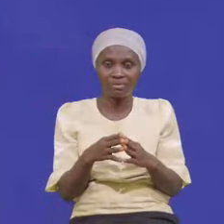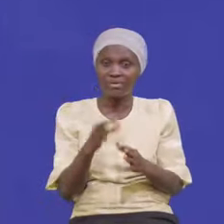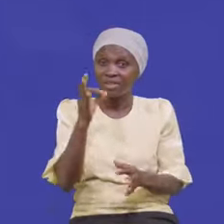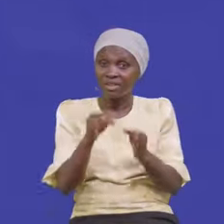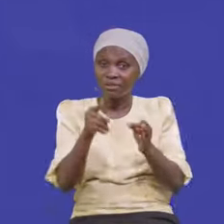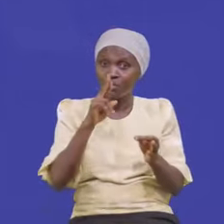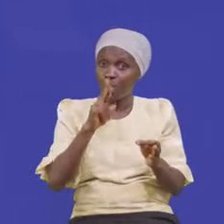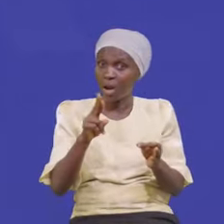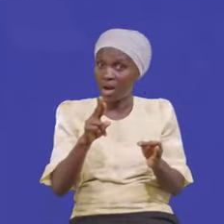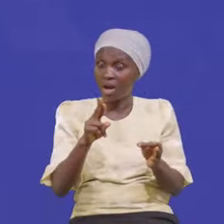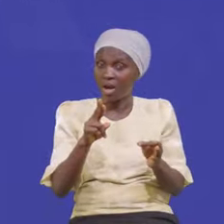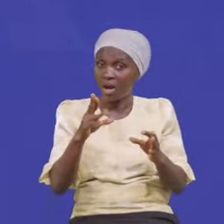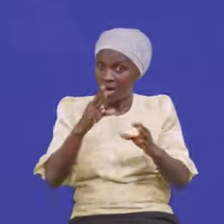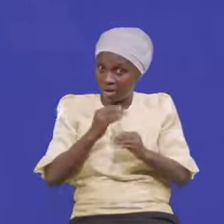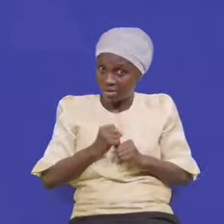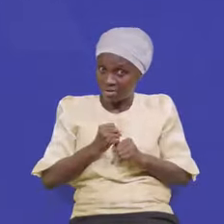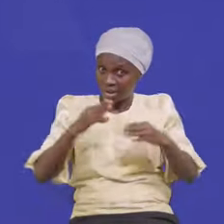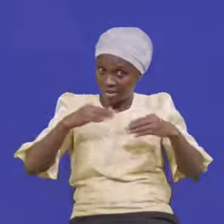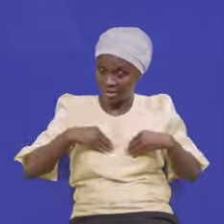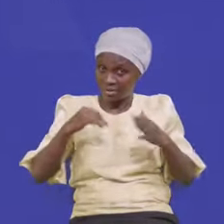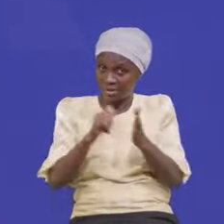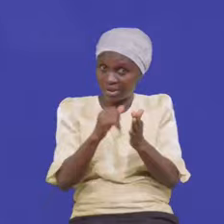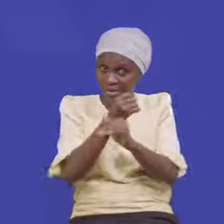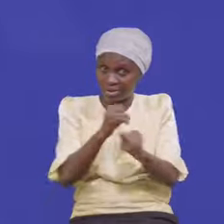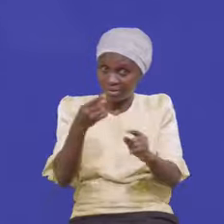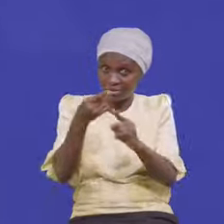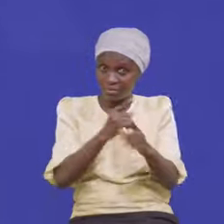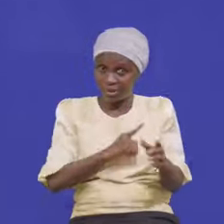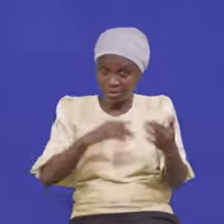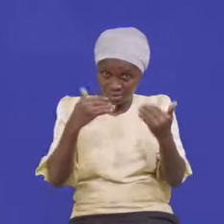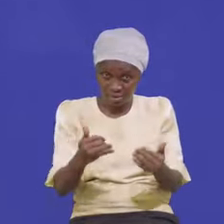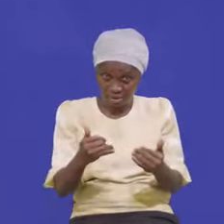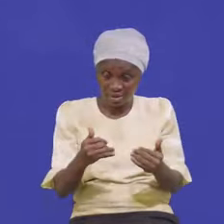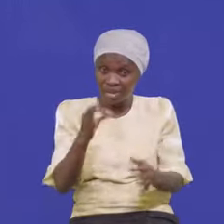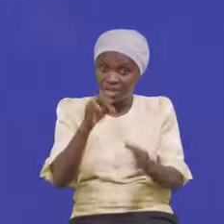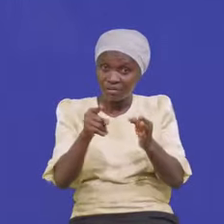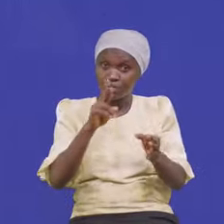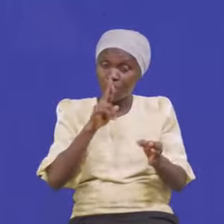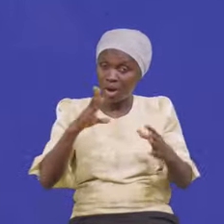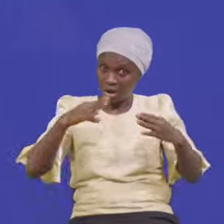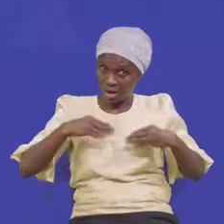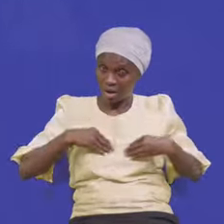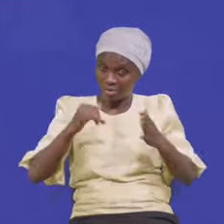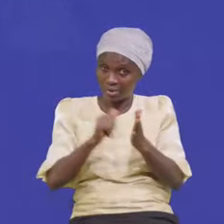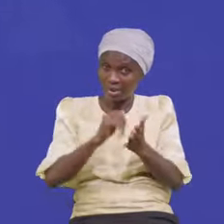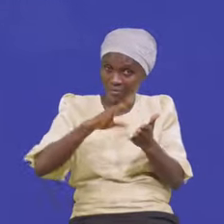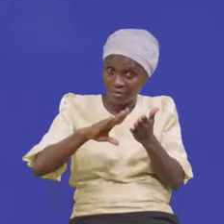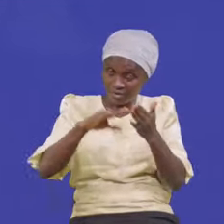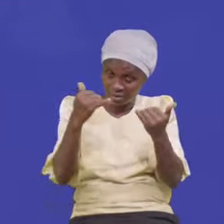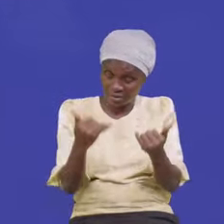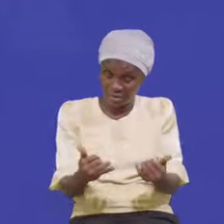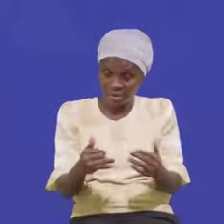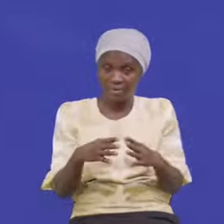that salvation of the Lord now. మీరు ప్రభు యొక్క రక్షణ స్వీకరిస్తే. If you are receiving that forgiveness now. అట్టి క్షమాపణ మీరు